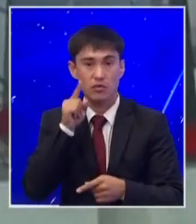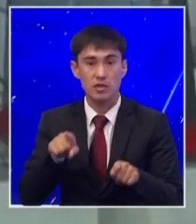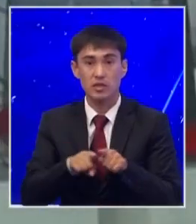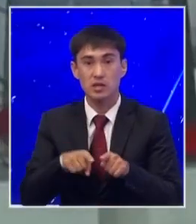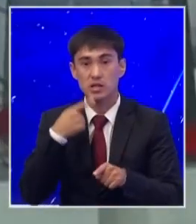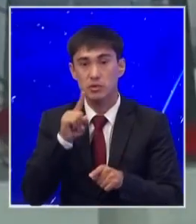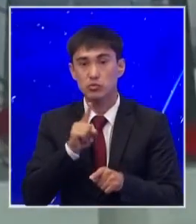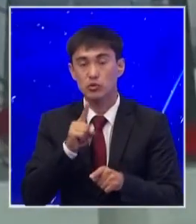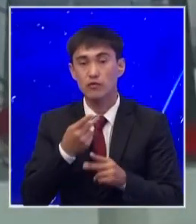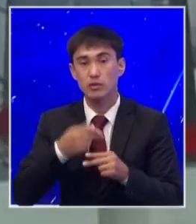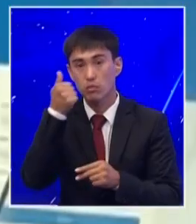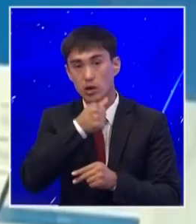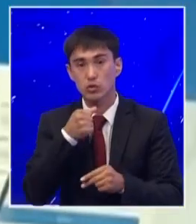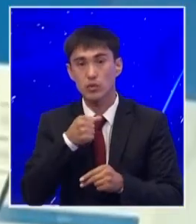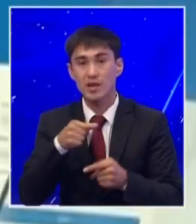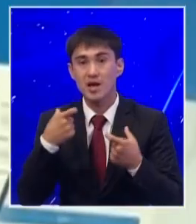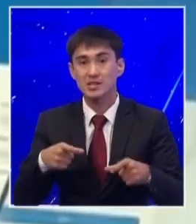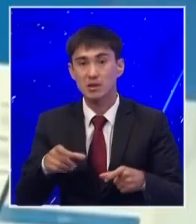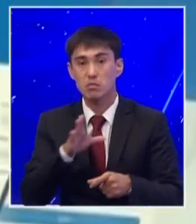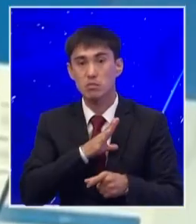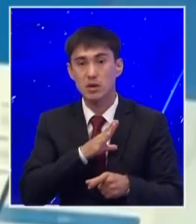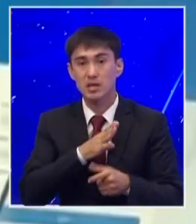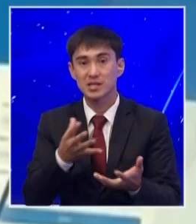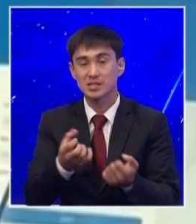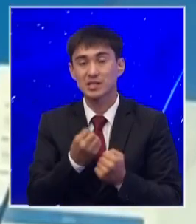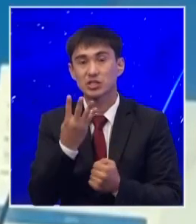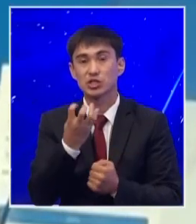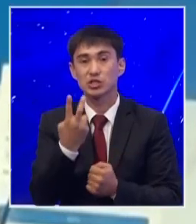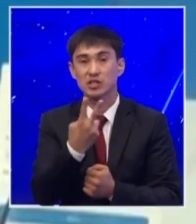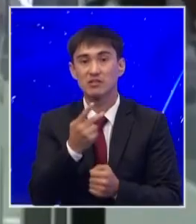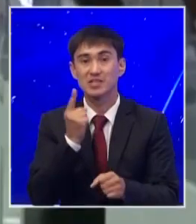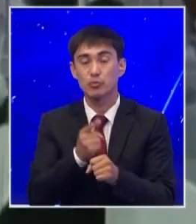стоит отметить, что в этом году на сдаче экзамена было изъято